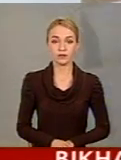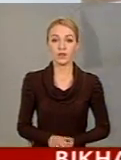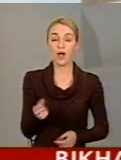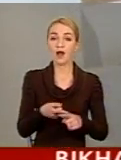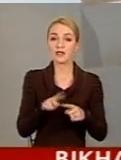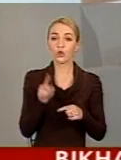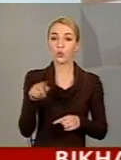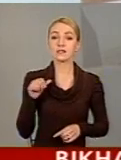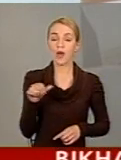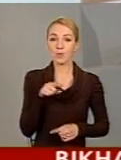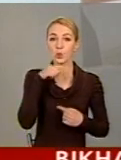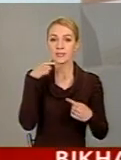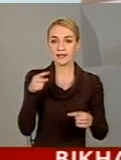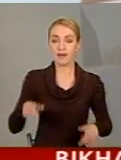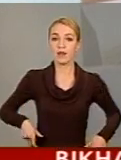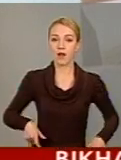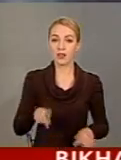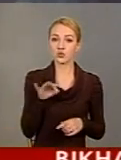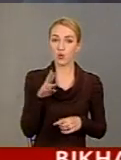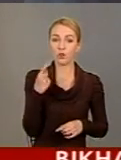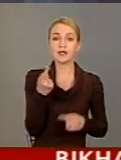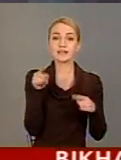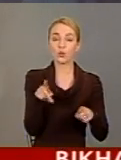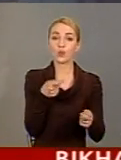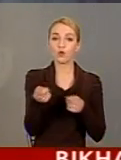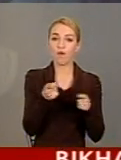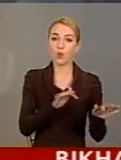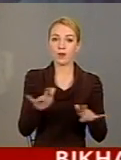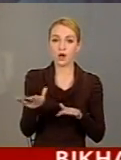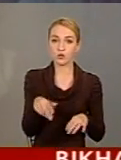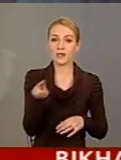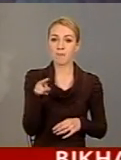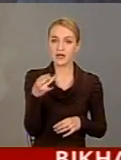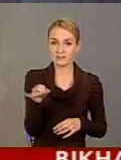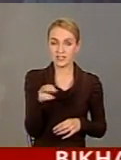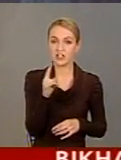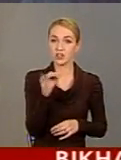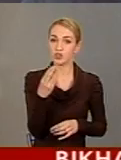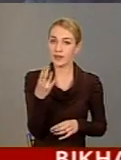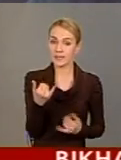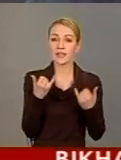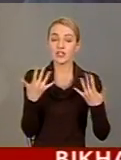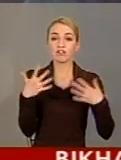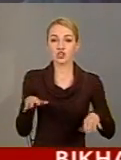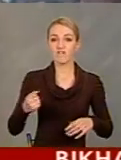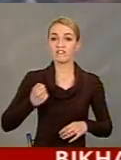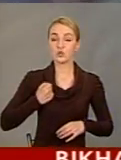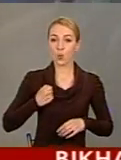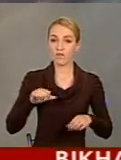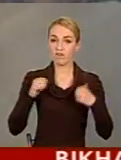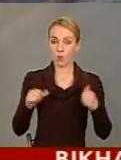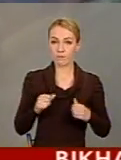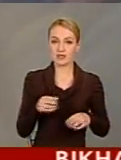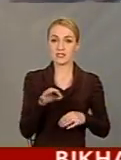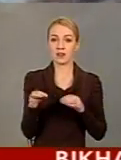А це той самий російський генерал ленцов один із тих хто керував операцією в дебальцівській кишені нині вже у військовій формі з